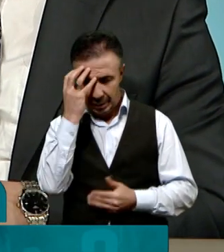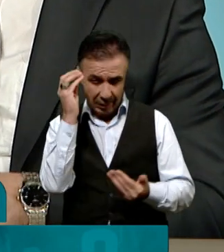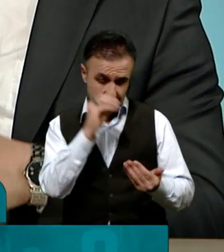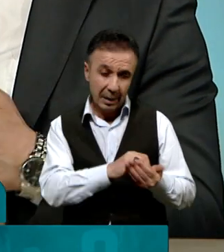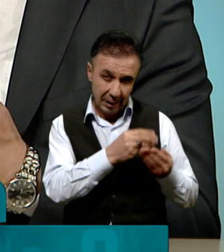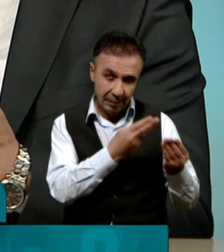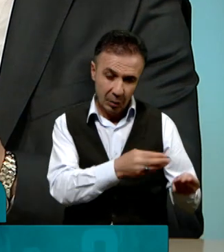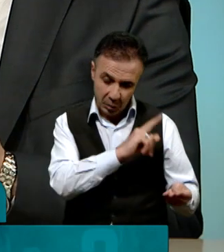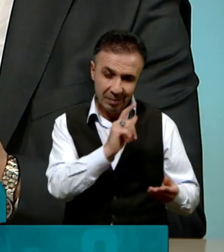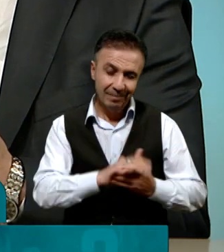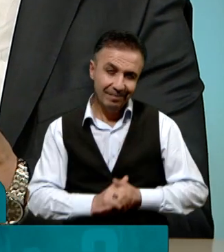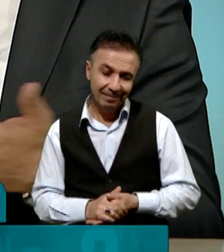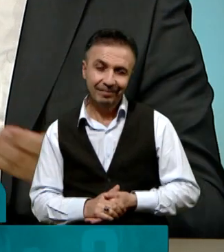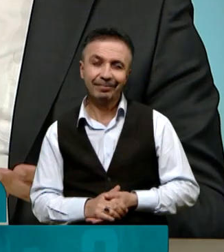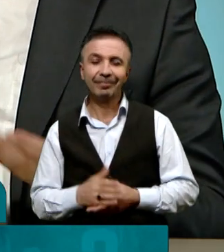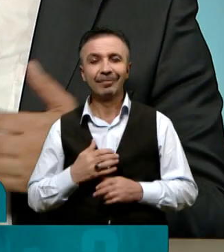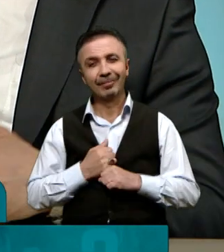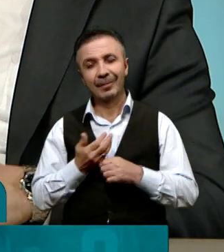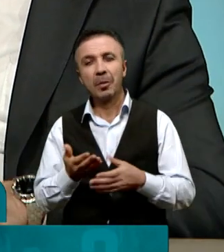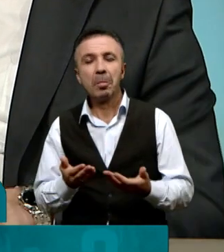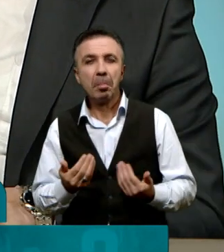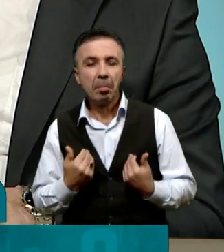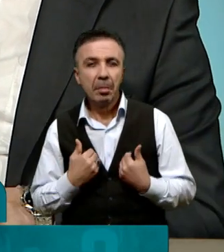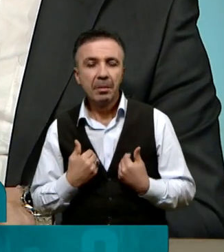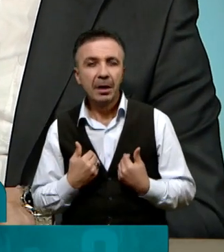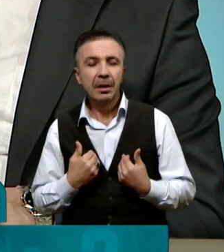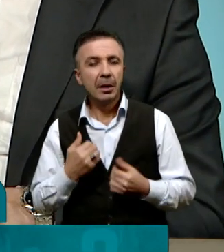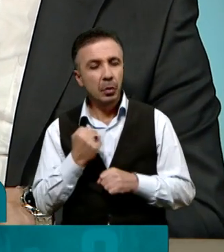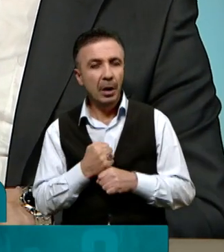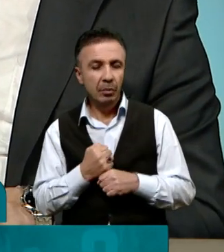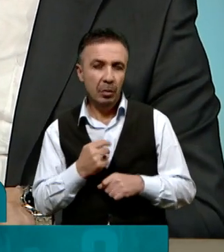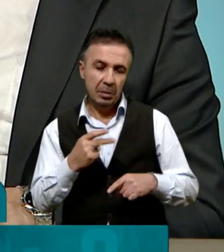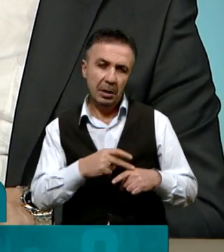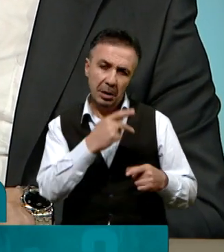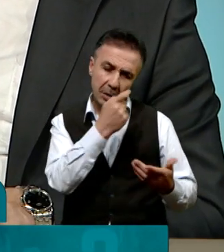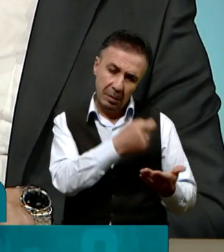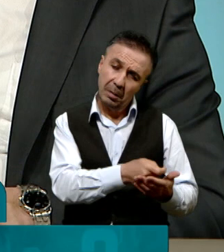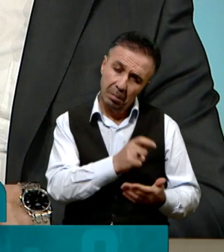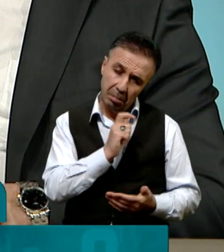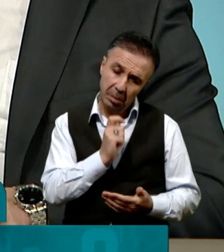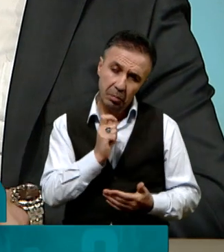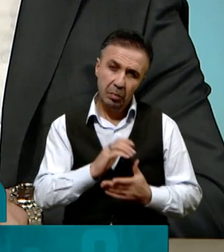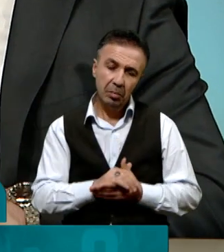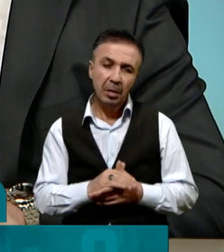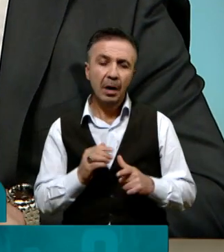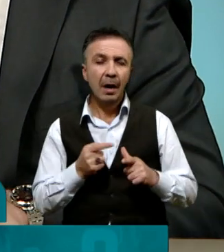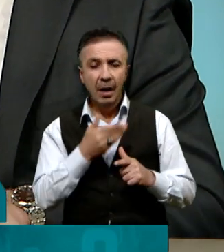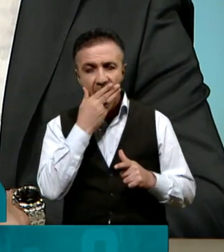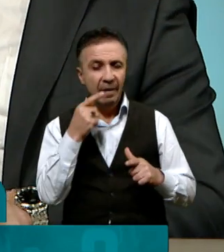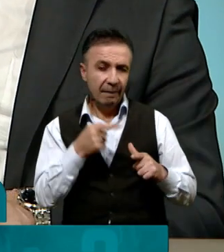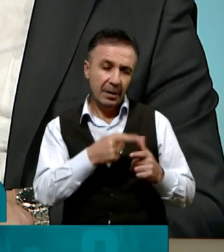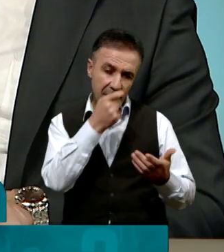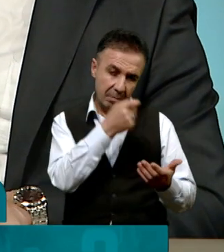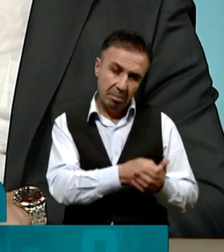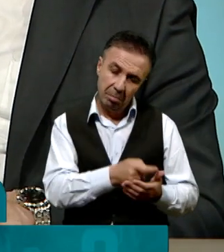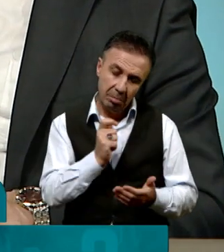evet yani o asıl fedakarlık. Öbürü zaten benim görevim. Eyvallah. Evet. Hatta ben şöyle düşünüyorum. Mutlaka o tür kişileri ve